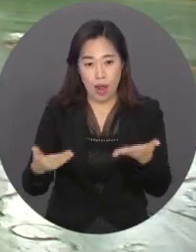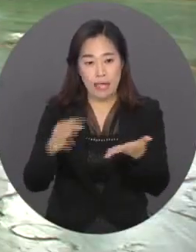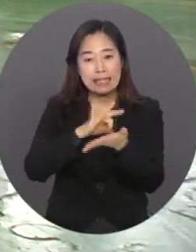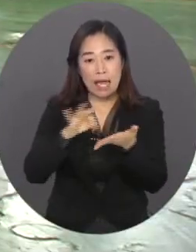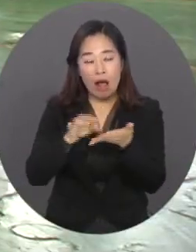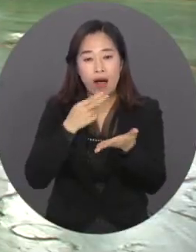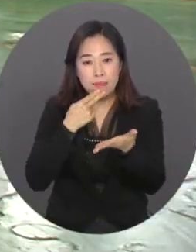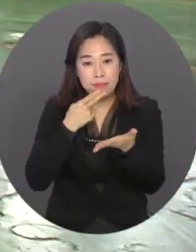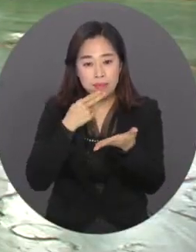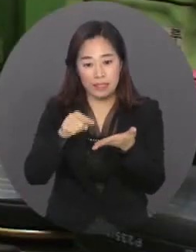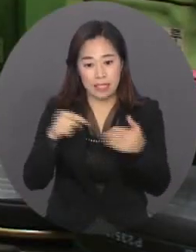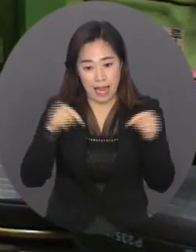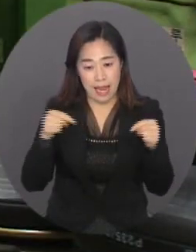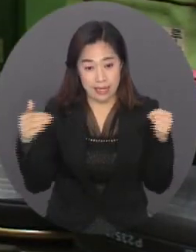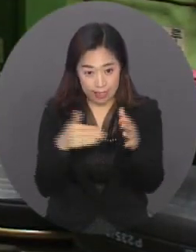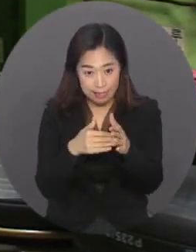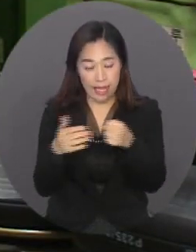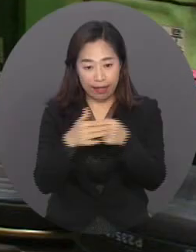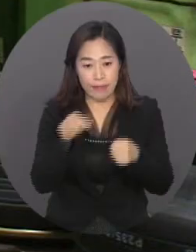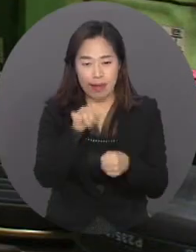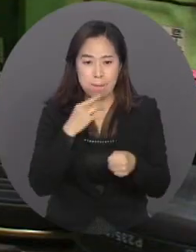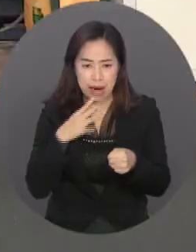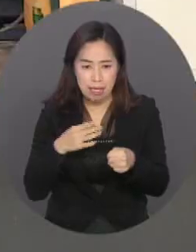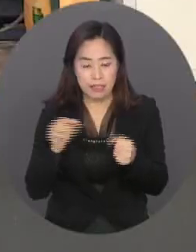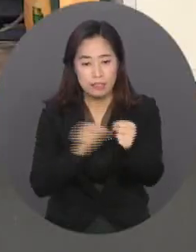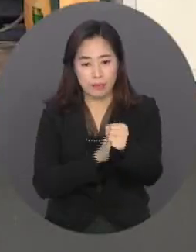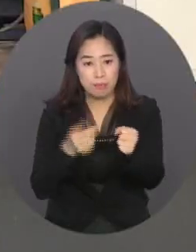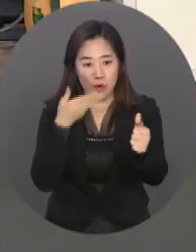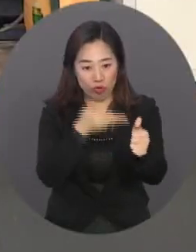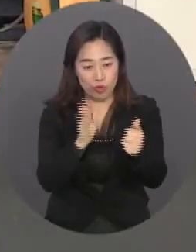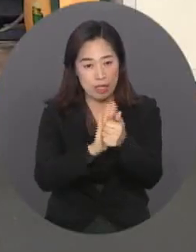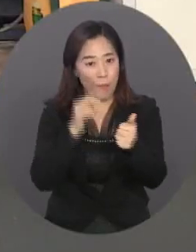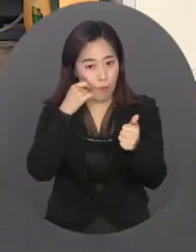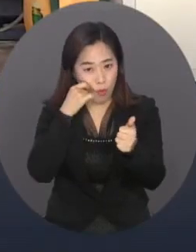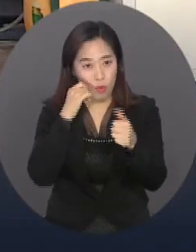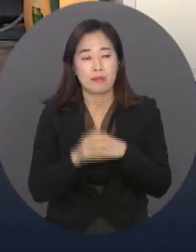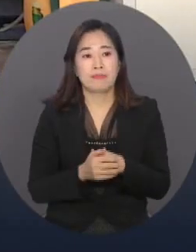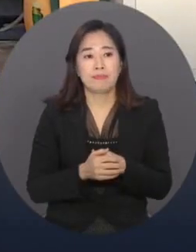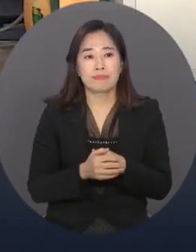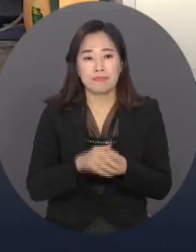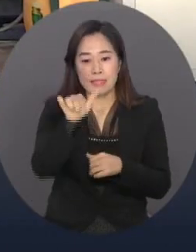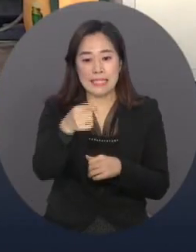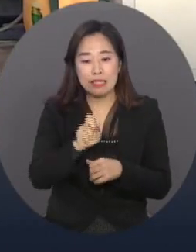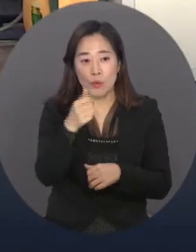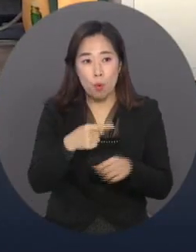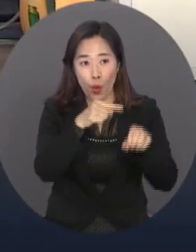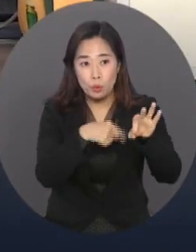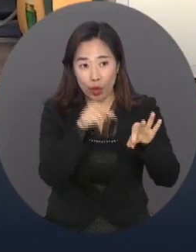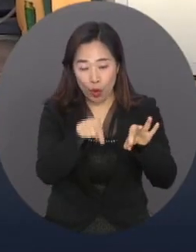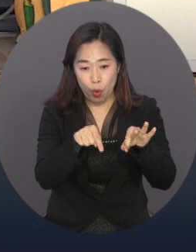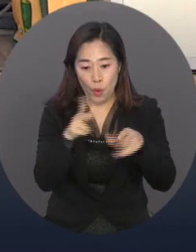때문에 금호타이어만 특혜를 줄 수 없다고 강조합니다. 금호타이어 광주 공장은 가동